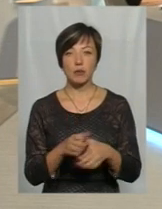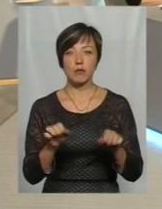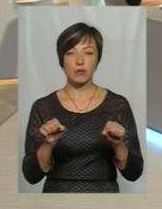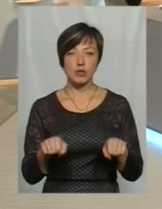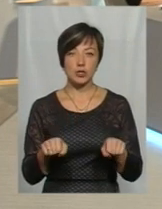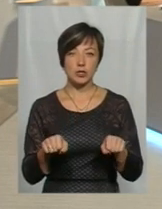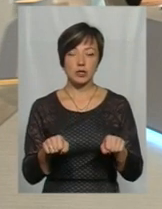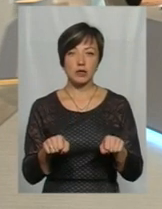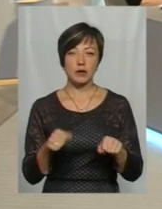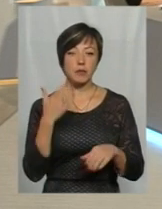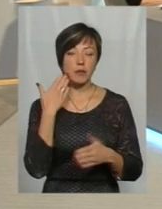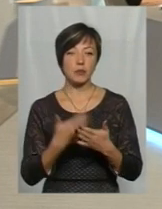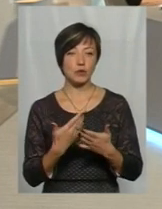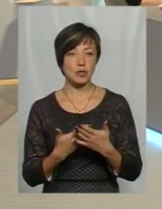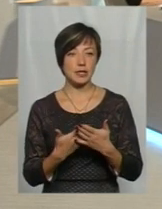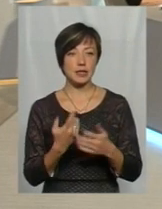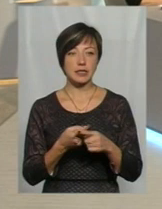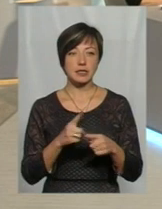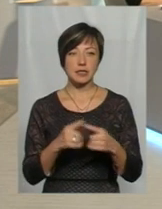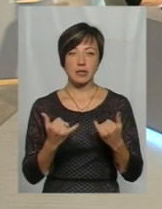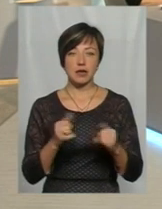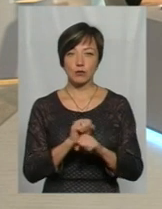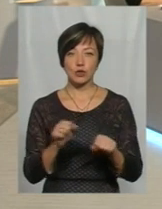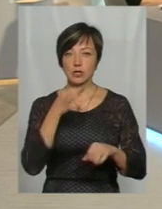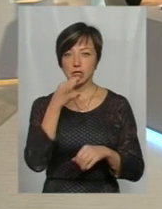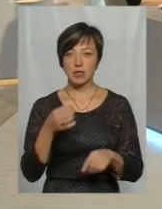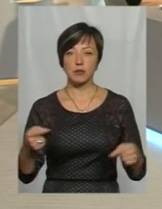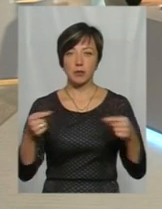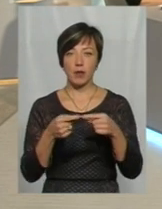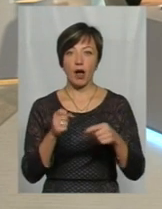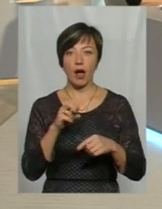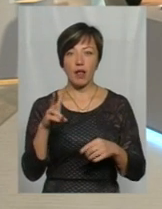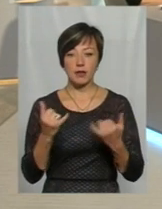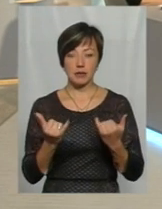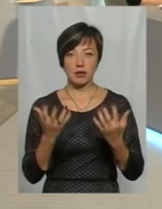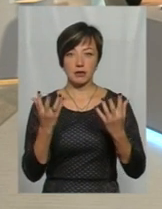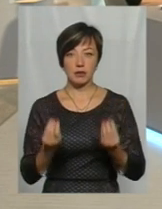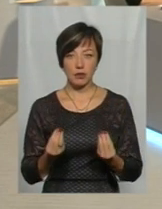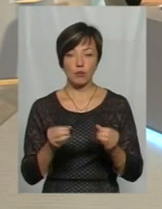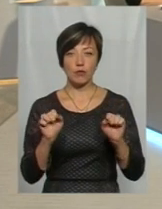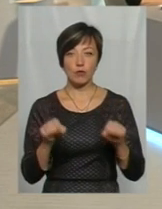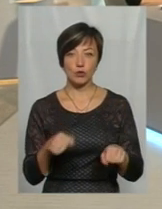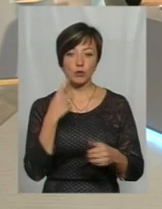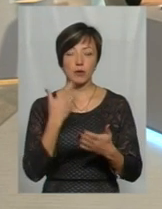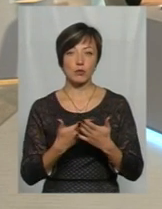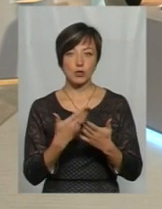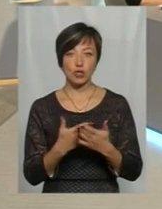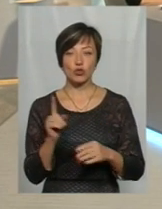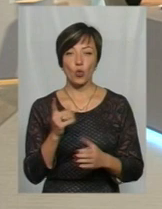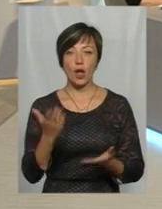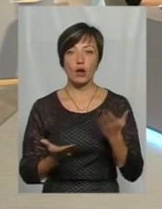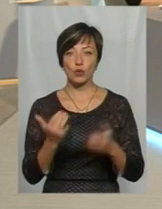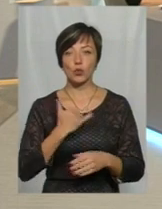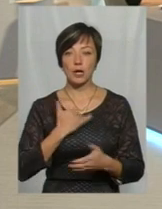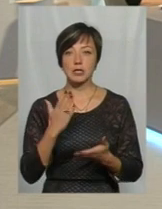можна припустити, це зараз я не можу сказати напевно, але зараз на даний момент я можу припустити, що якщо